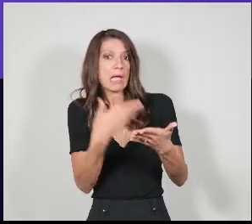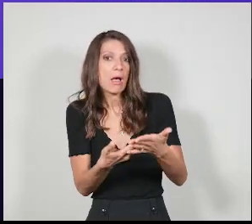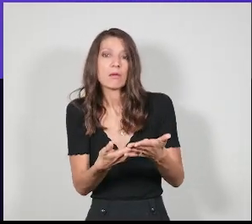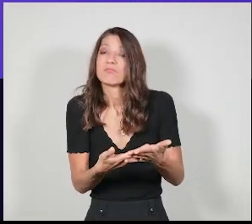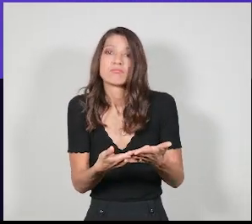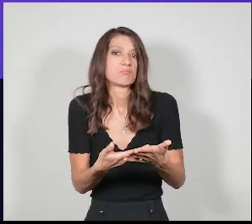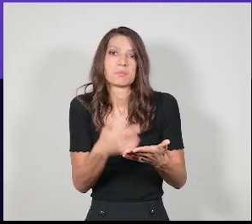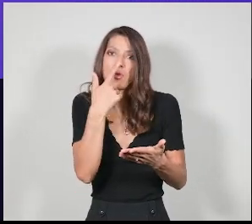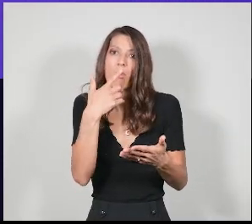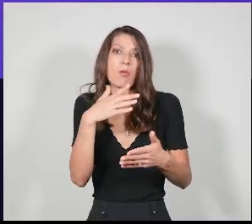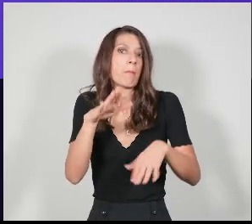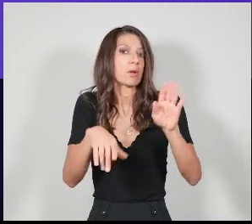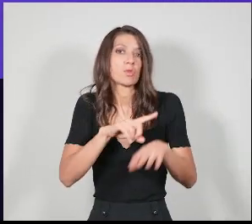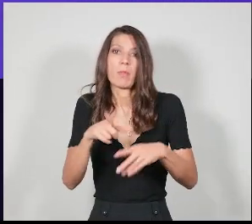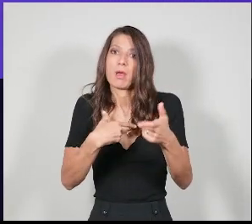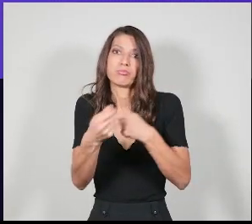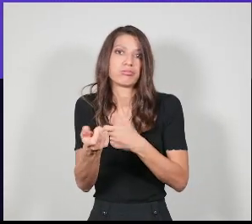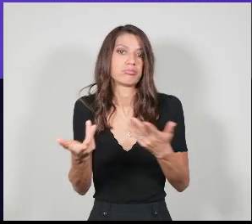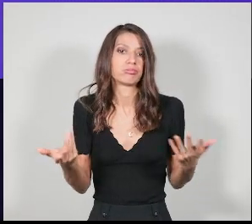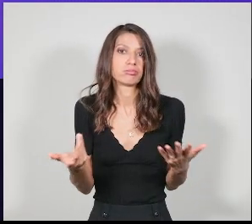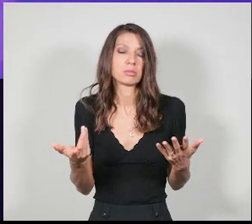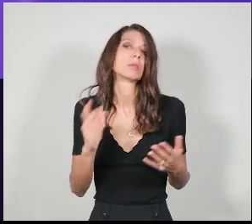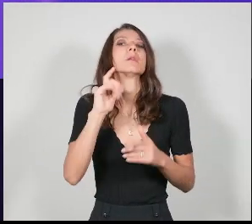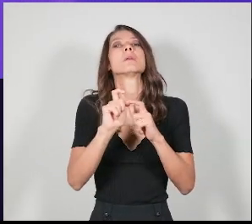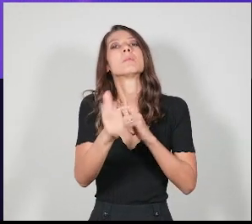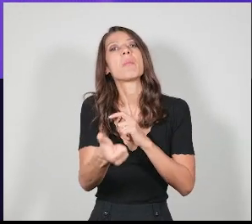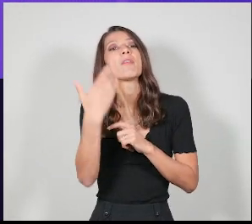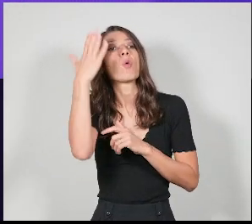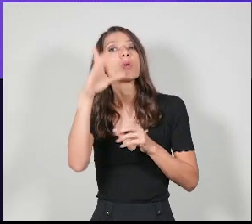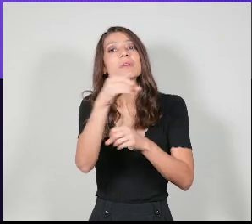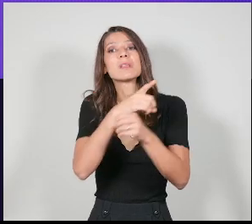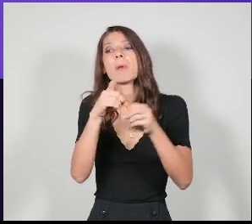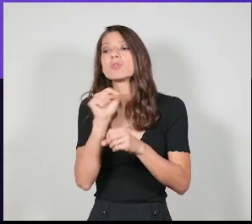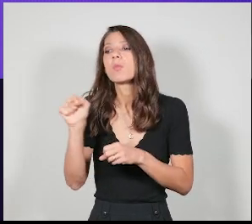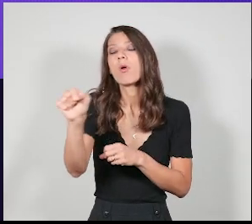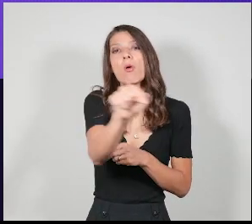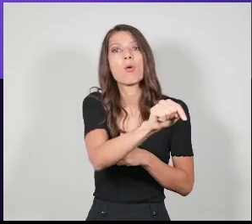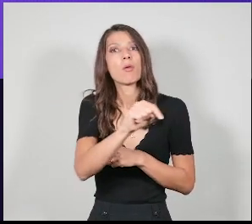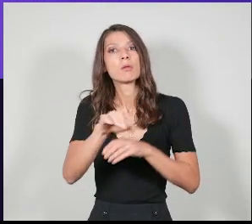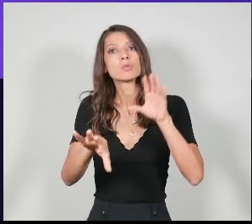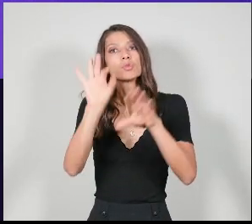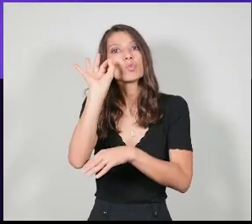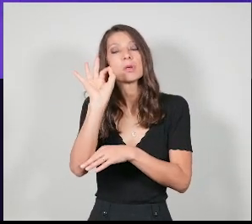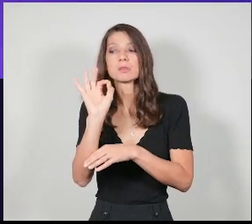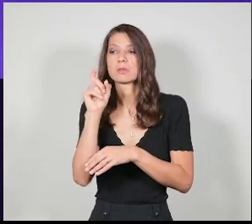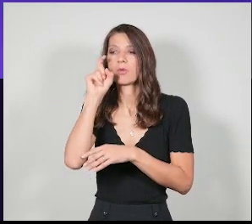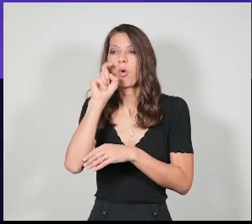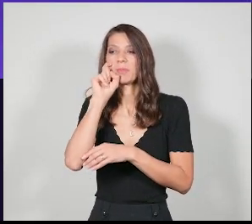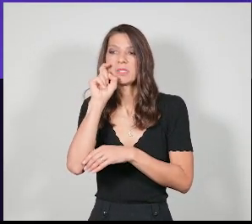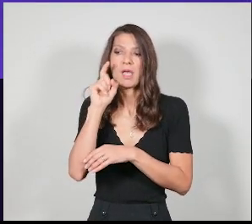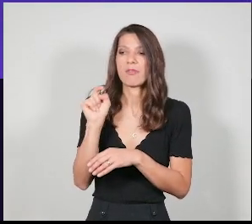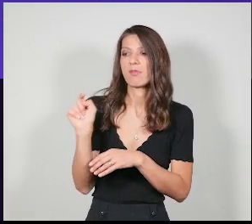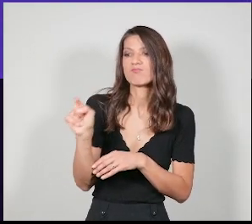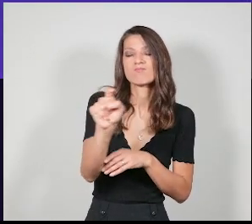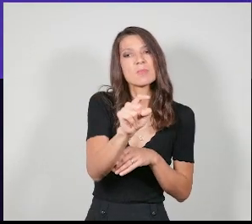ensuite choisi toute une série de départements où on a fait pour les mêmes constats, ou alors ça marcherait dans